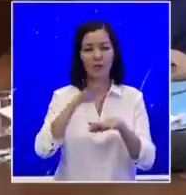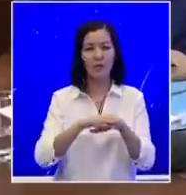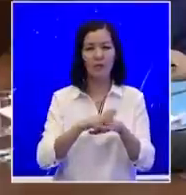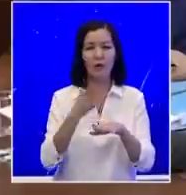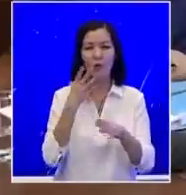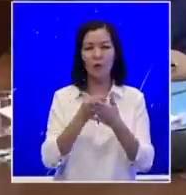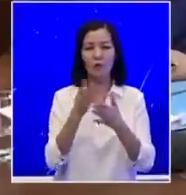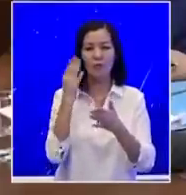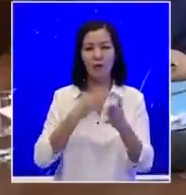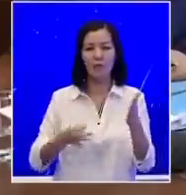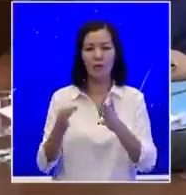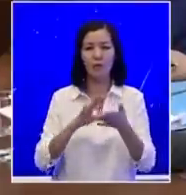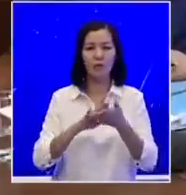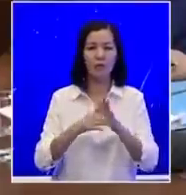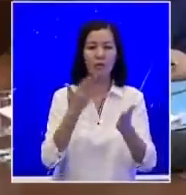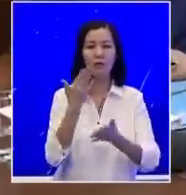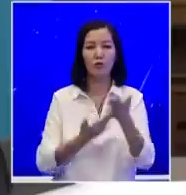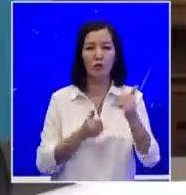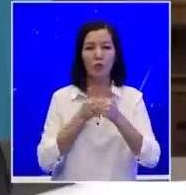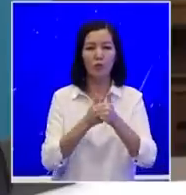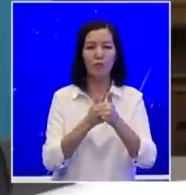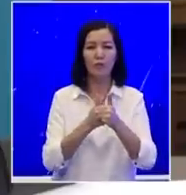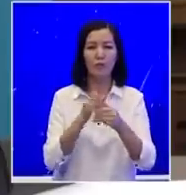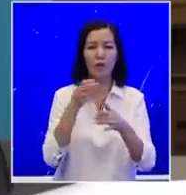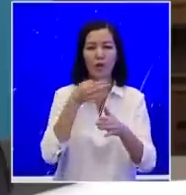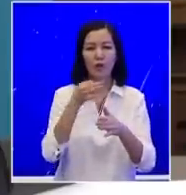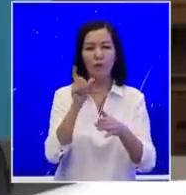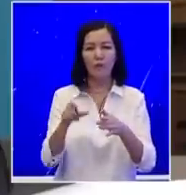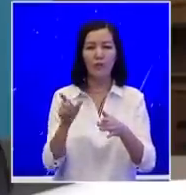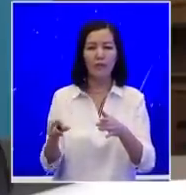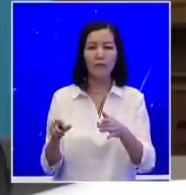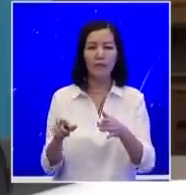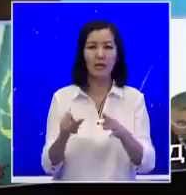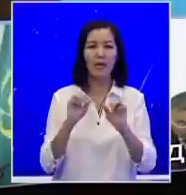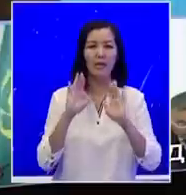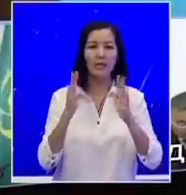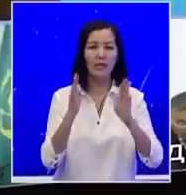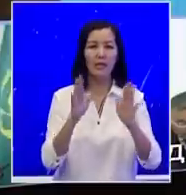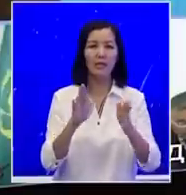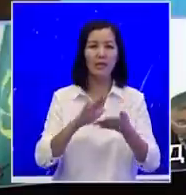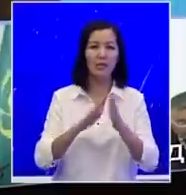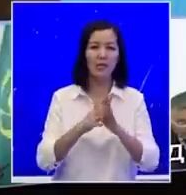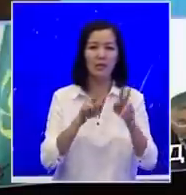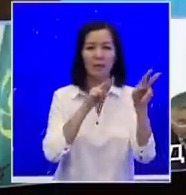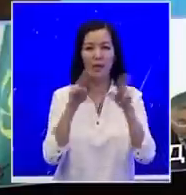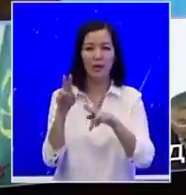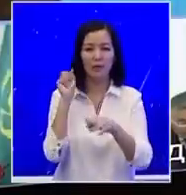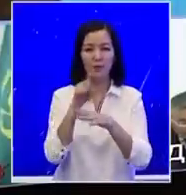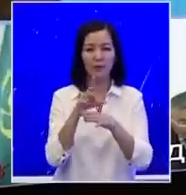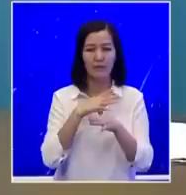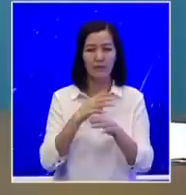аймақтағы ахуалды бір саралап шықты. Орынбасарлары мен жауаптыларға оңтүстік өңірдегі саяжай жағдайын бақылауда ұстауды